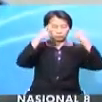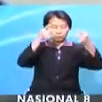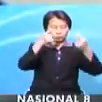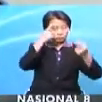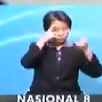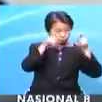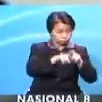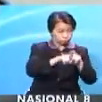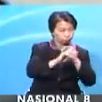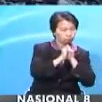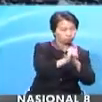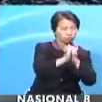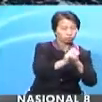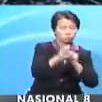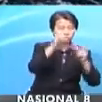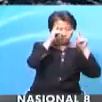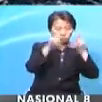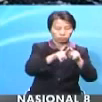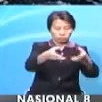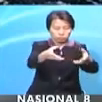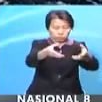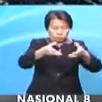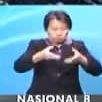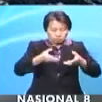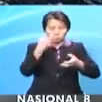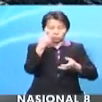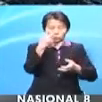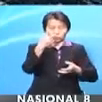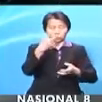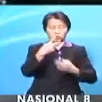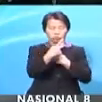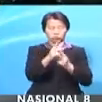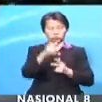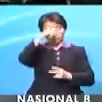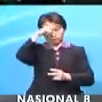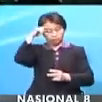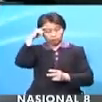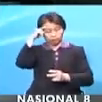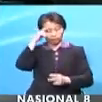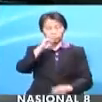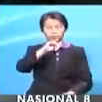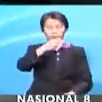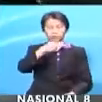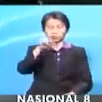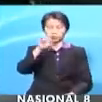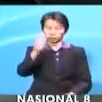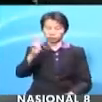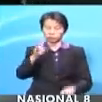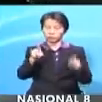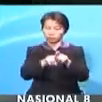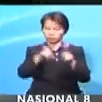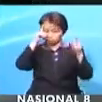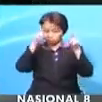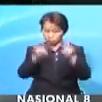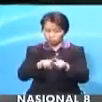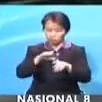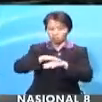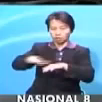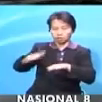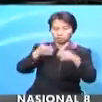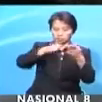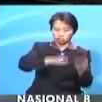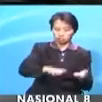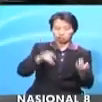sepakat dan persetujuan menyerahkan dua kotak hitam milik satu tujuh turut di persetujui penghantaran